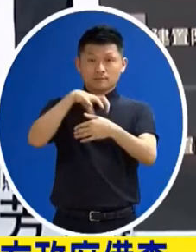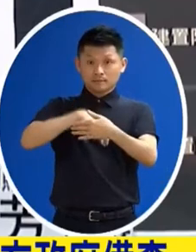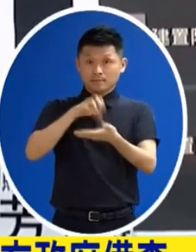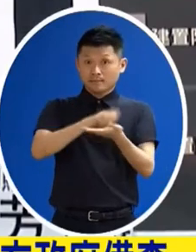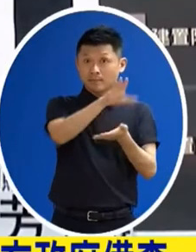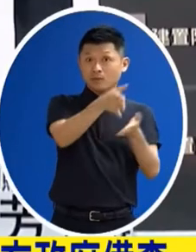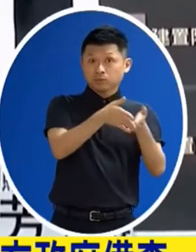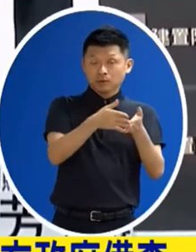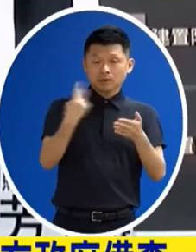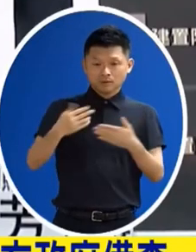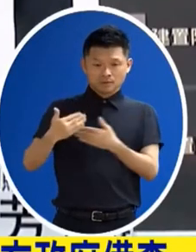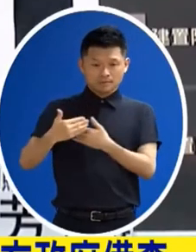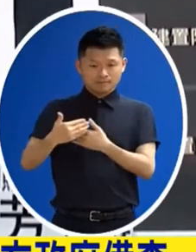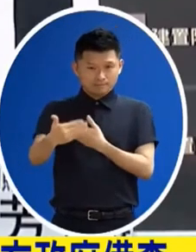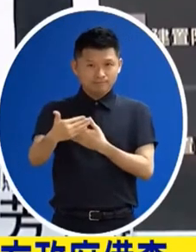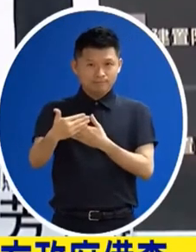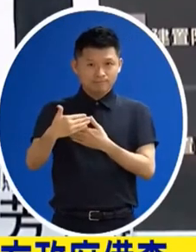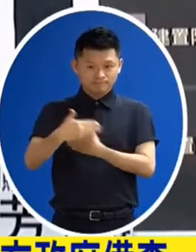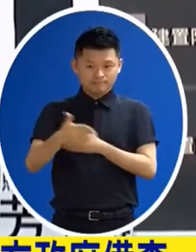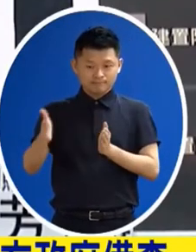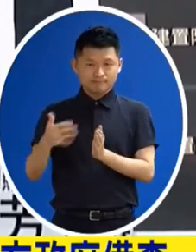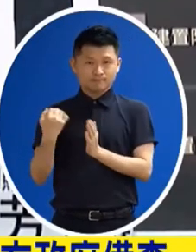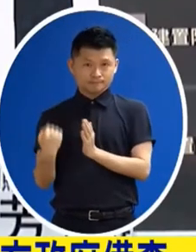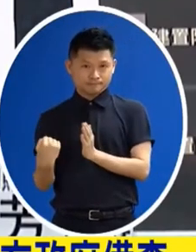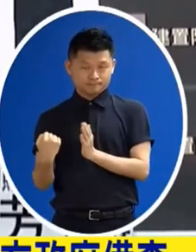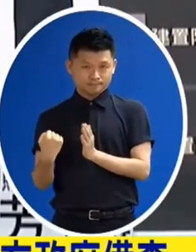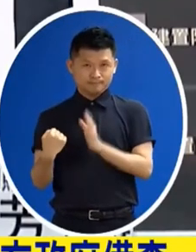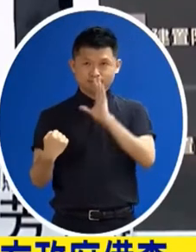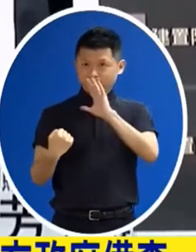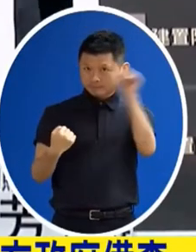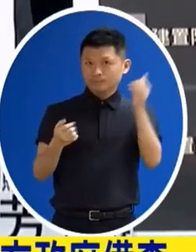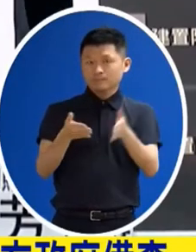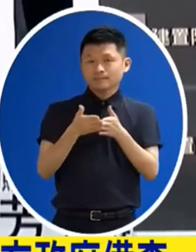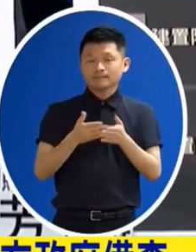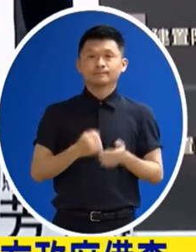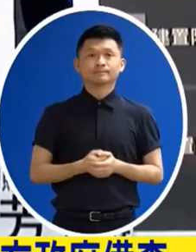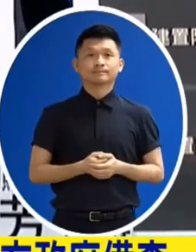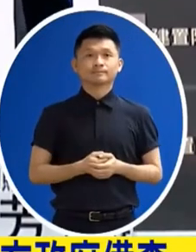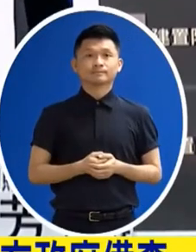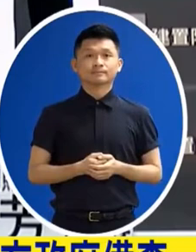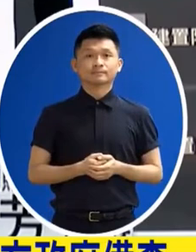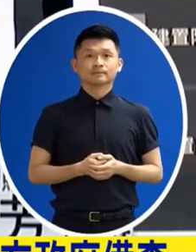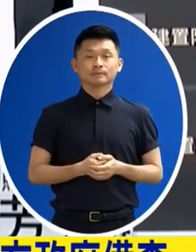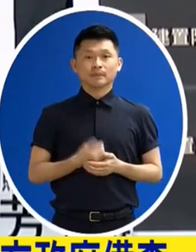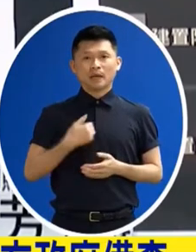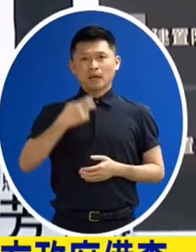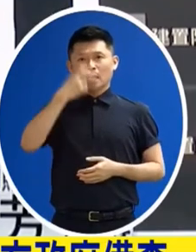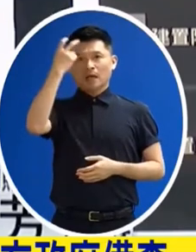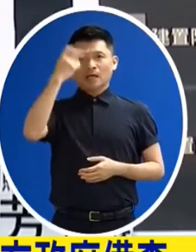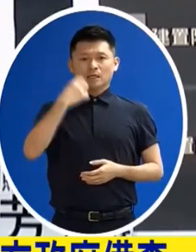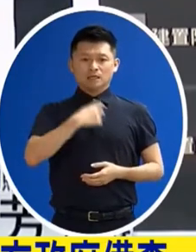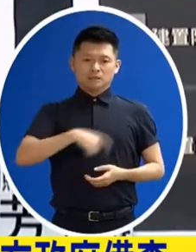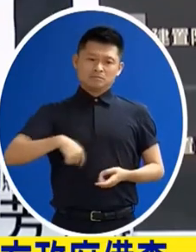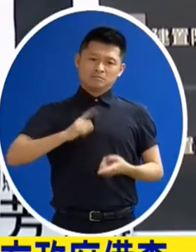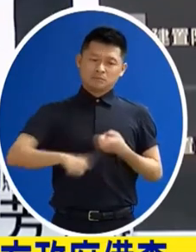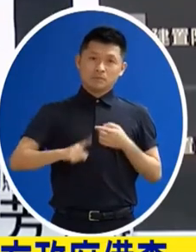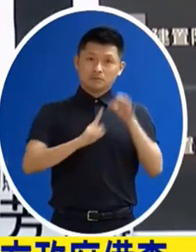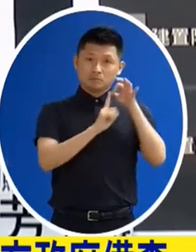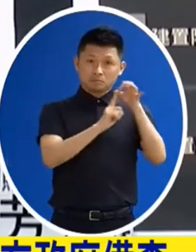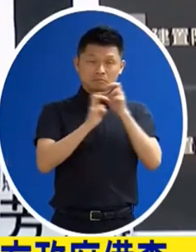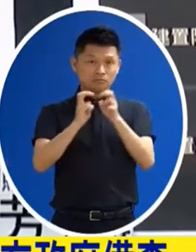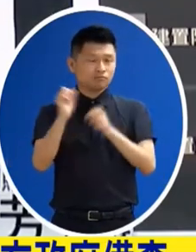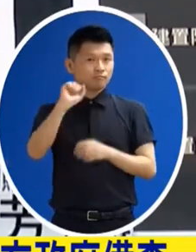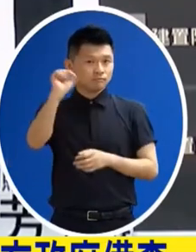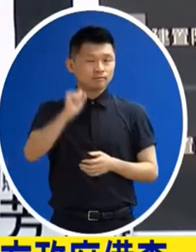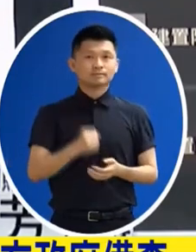空间等待就医跟返家哈。那也是一样，不得搭乘大众交通工具。那